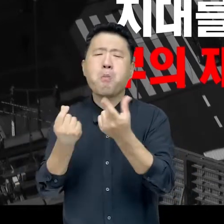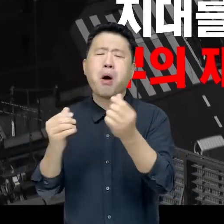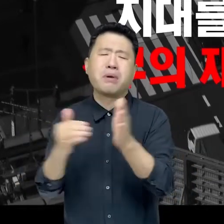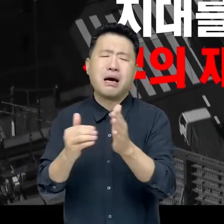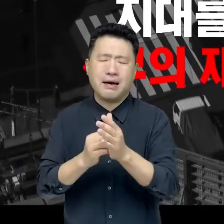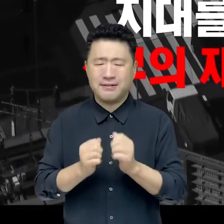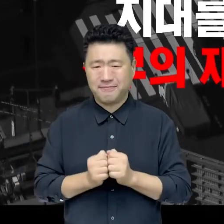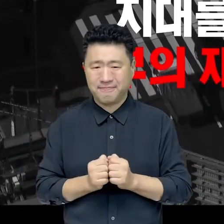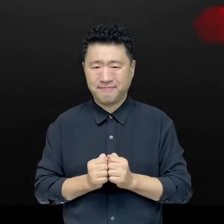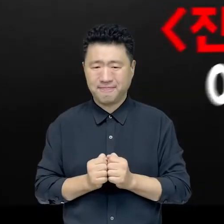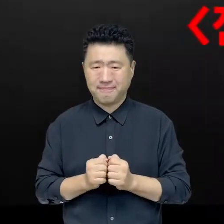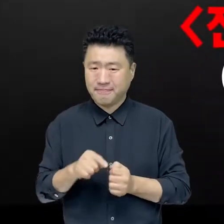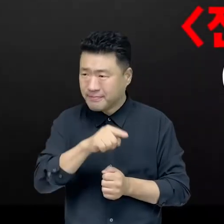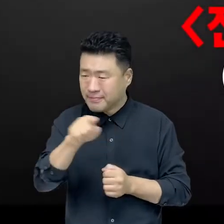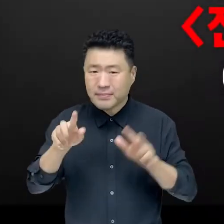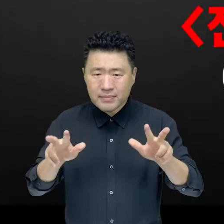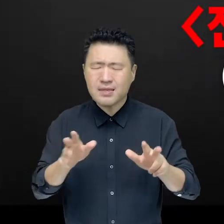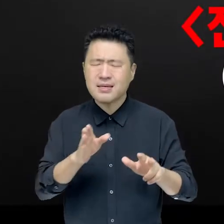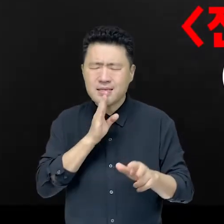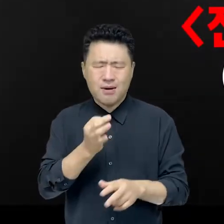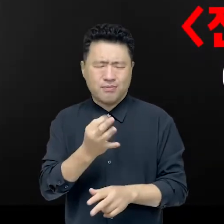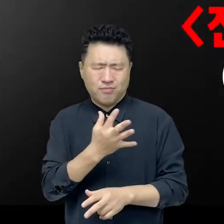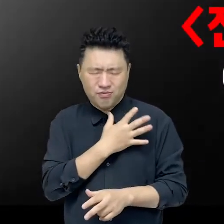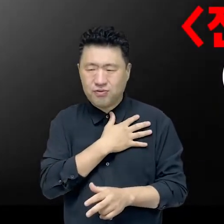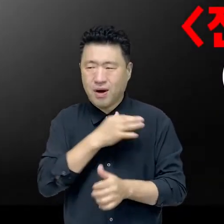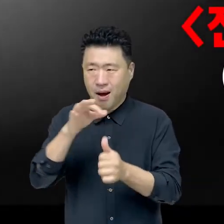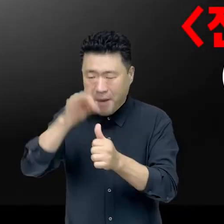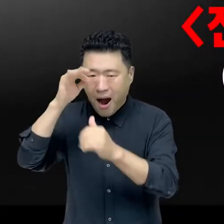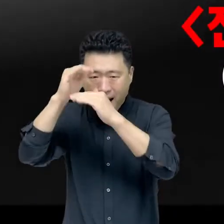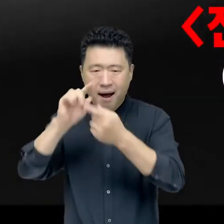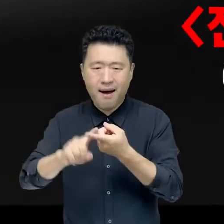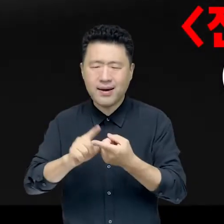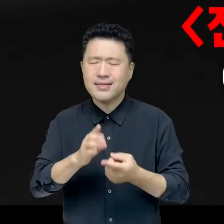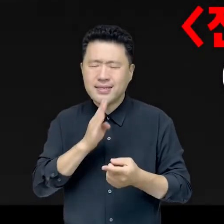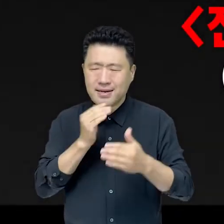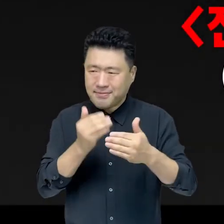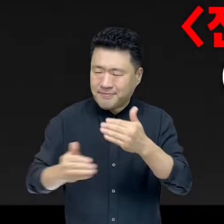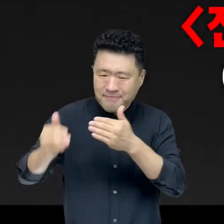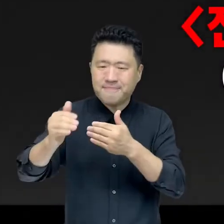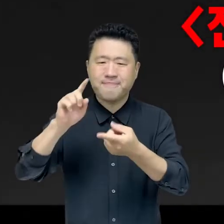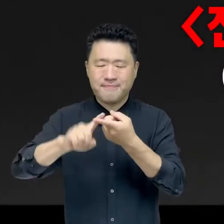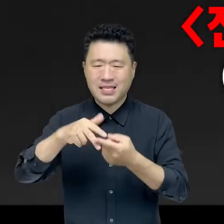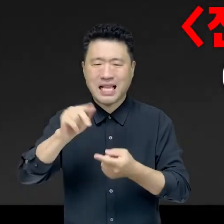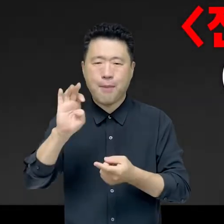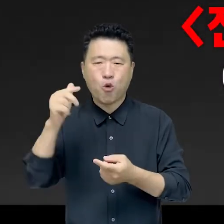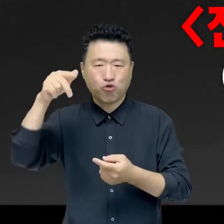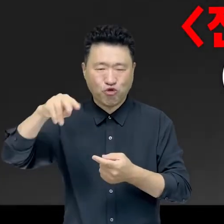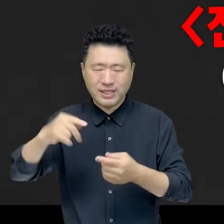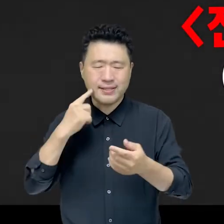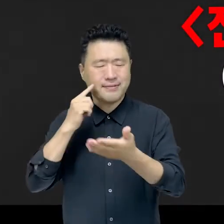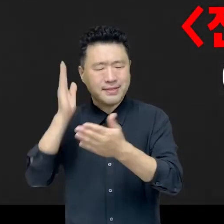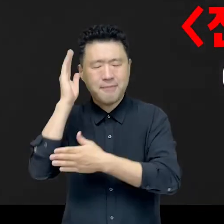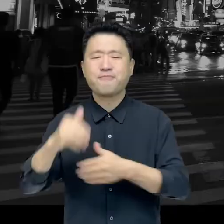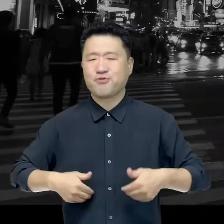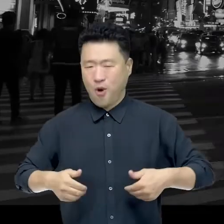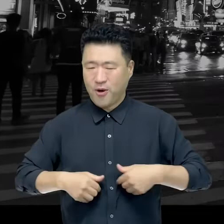불과하다. 우리는 이제 진짜 부를 창출하는 진보적 자본주의를 이야기해야